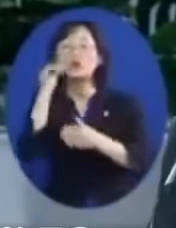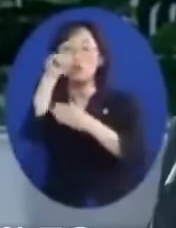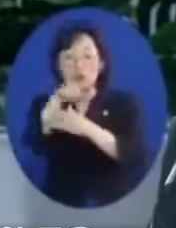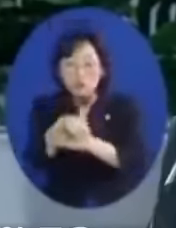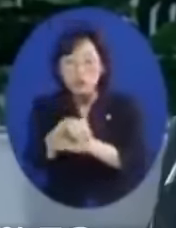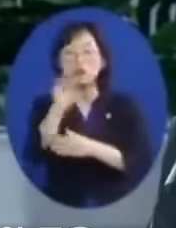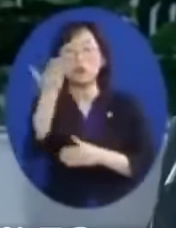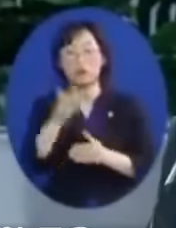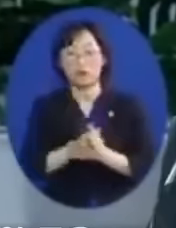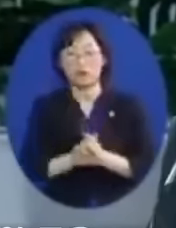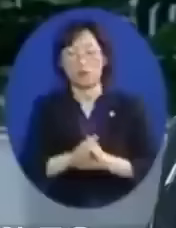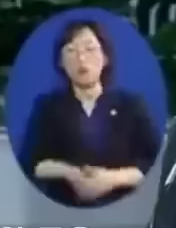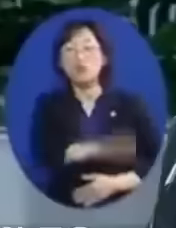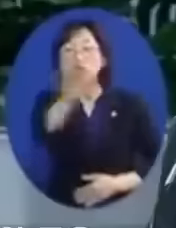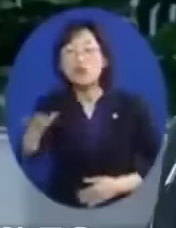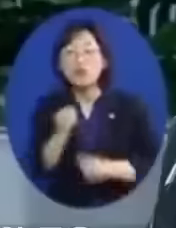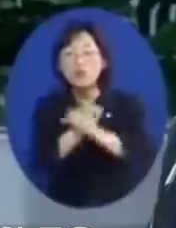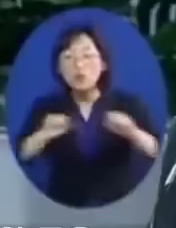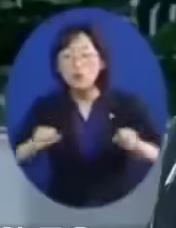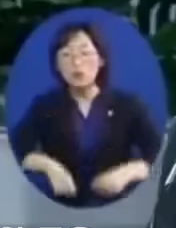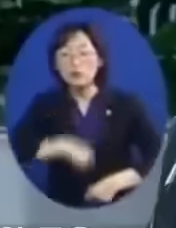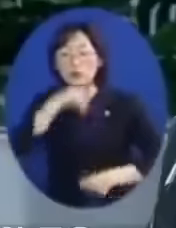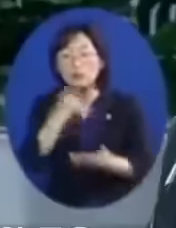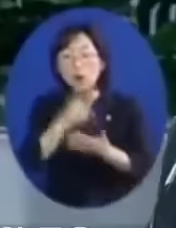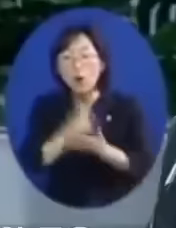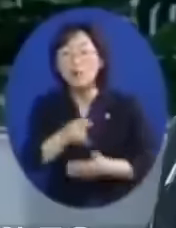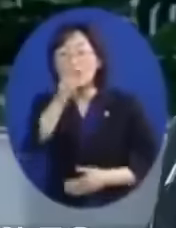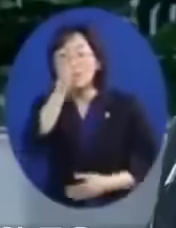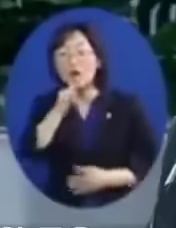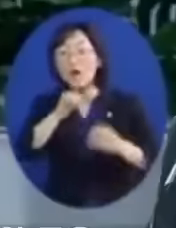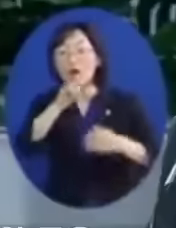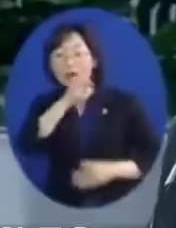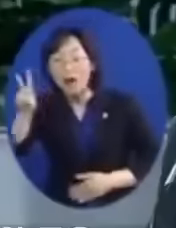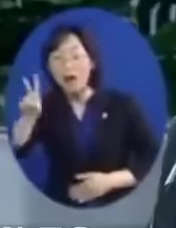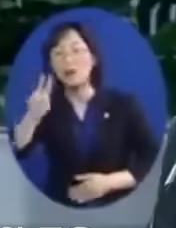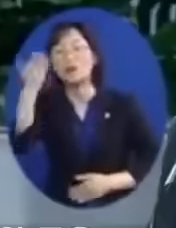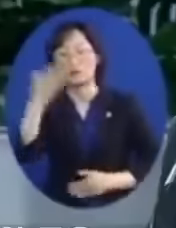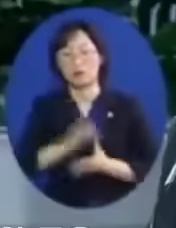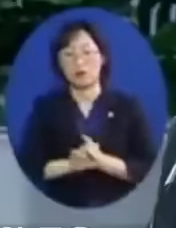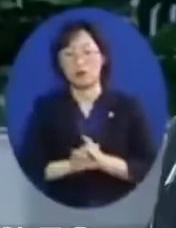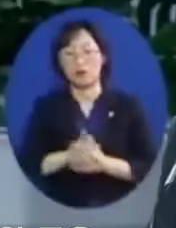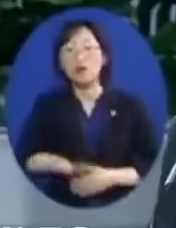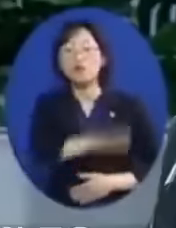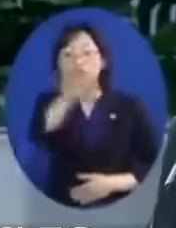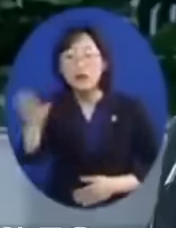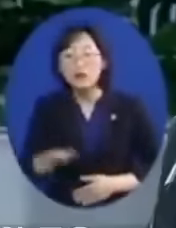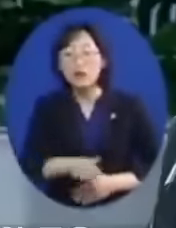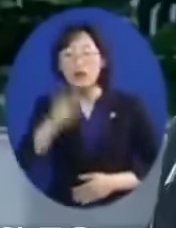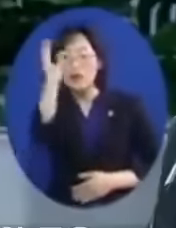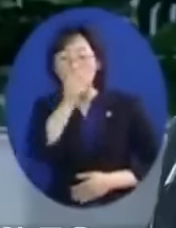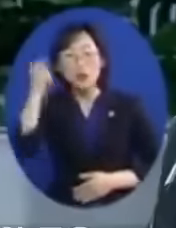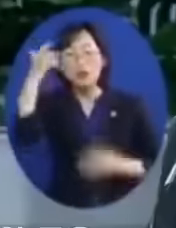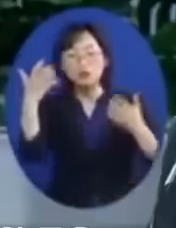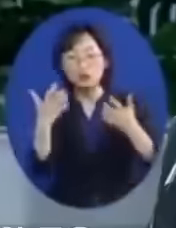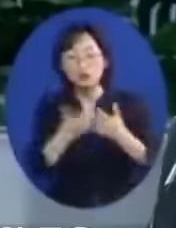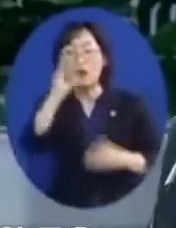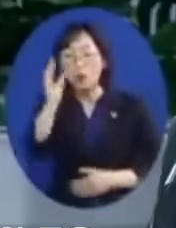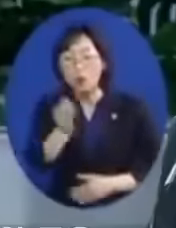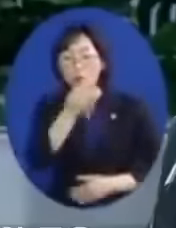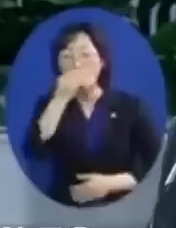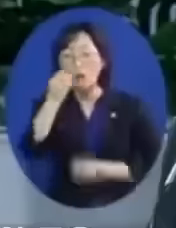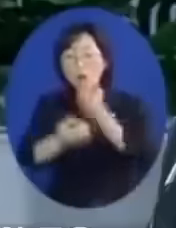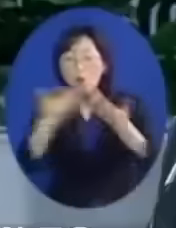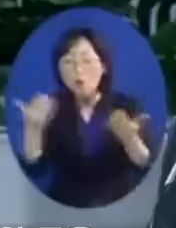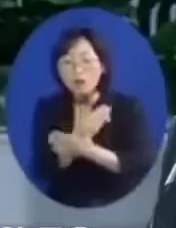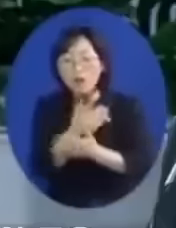맺어야 돼요. 우리에게 용서와 의로움이 있어야 되는 것입니다. 우리에게 성령 충만과 거룩함과